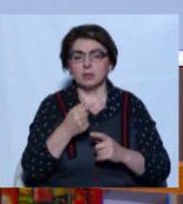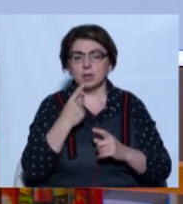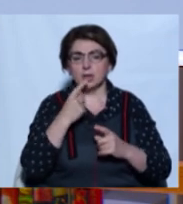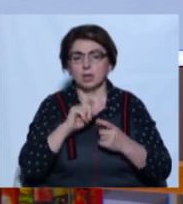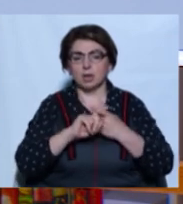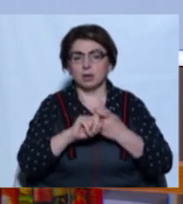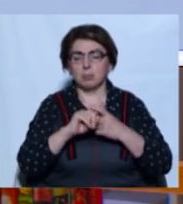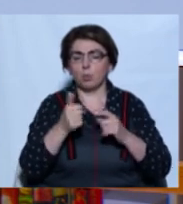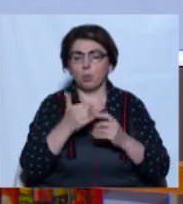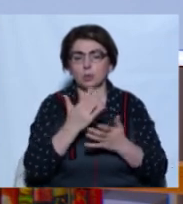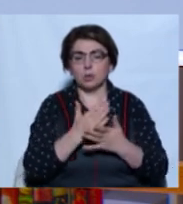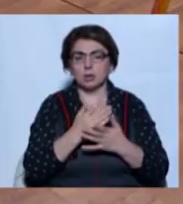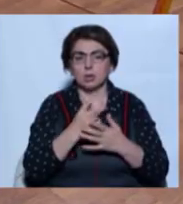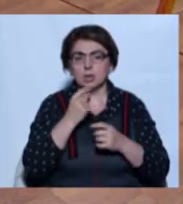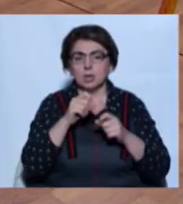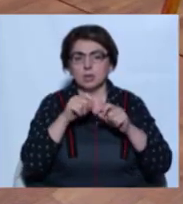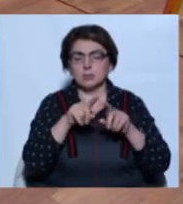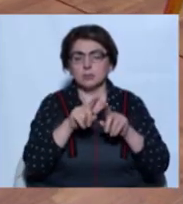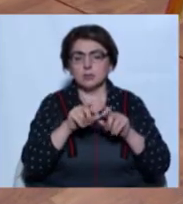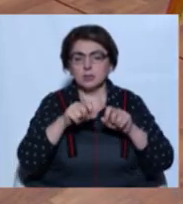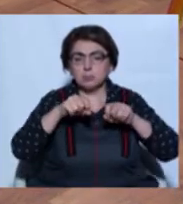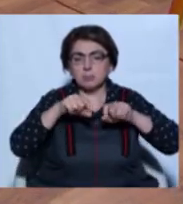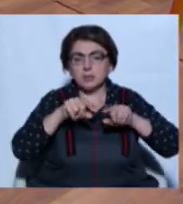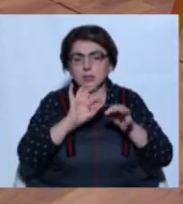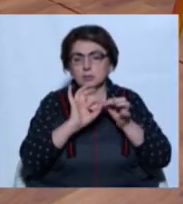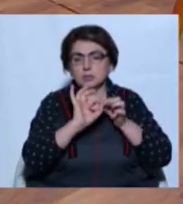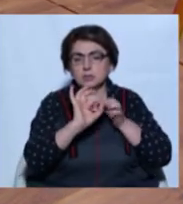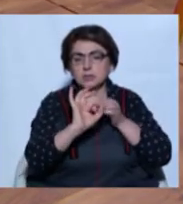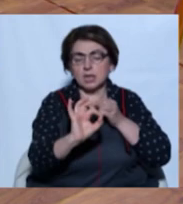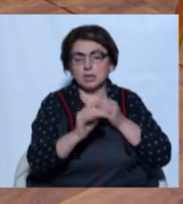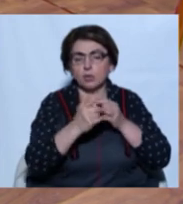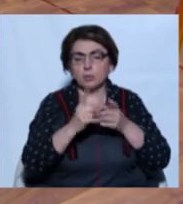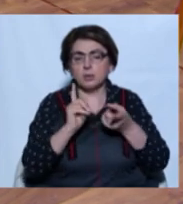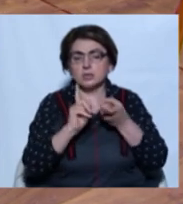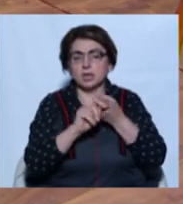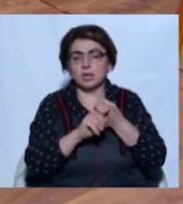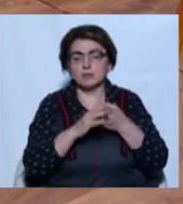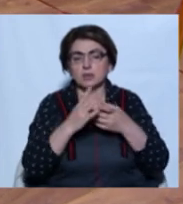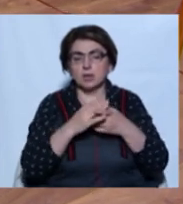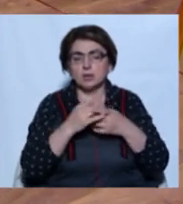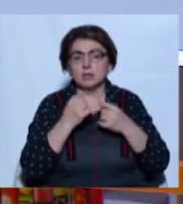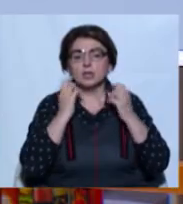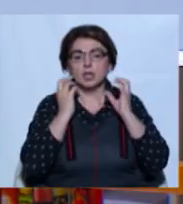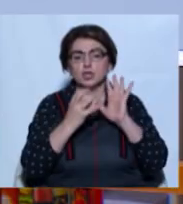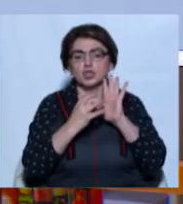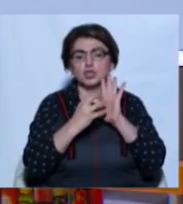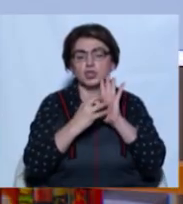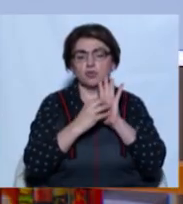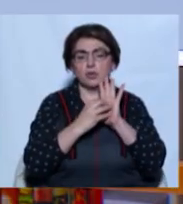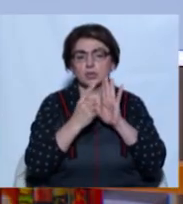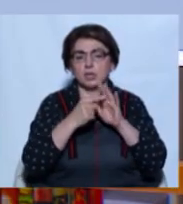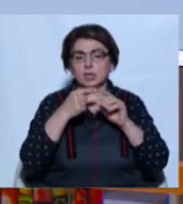ეს როგორი კბილია? ეს კბილში მართლაც არის ესეთი სადინარი, რომელიც უერთდება ჯირკვალს,